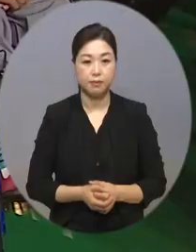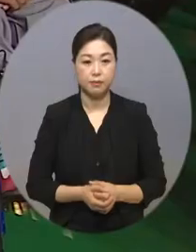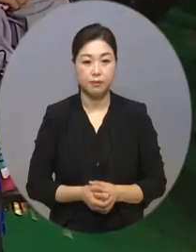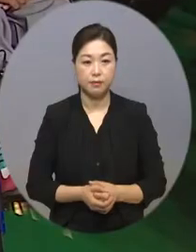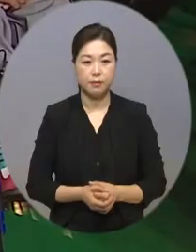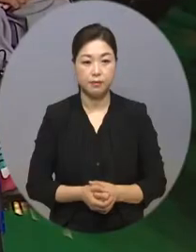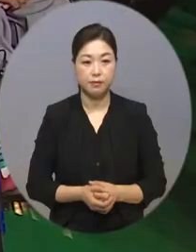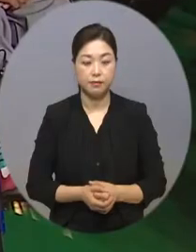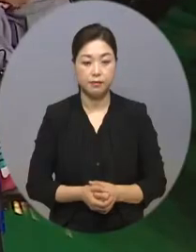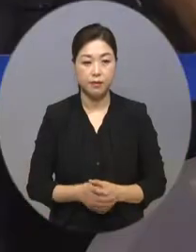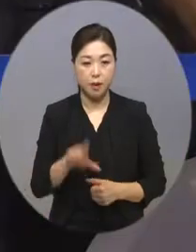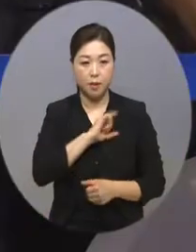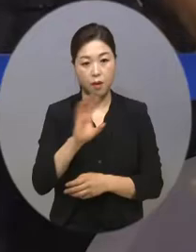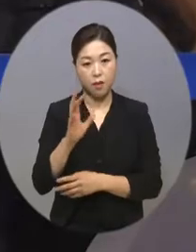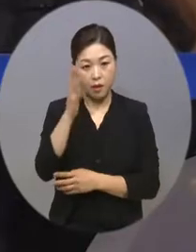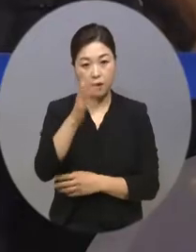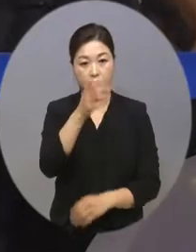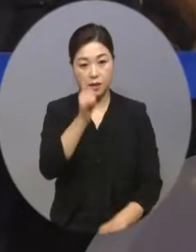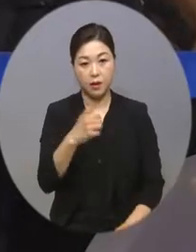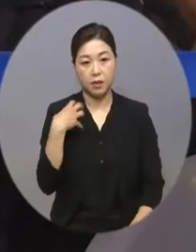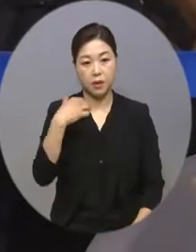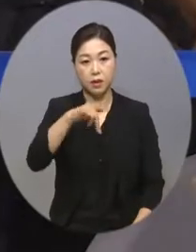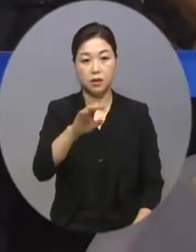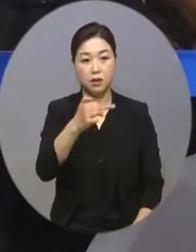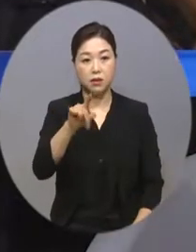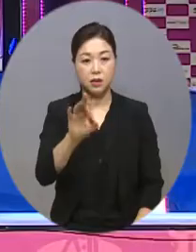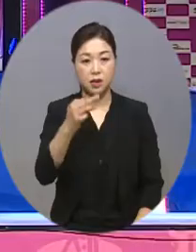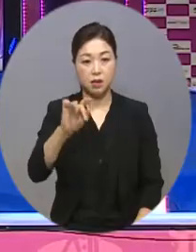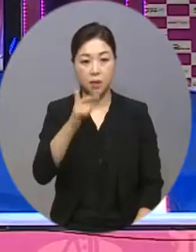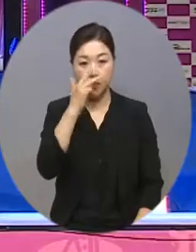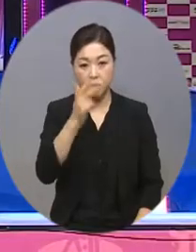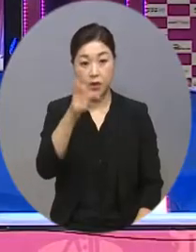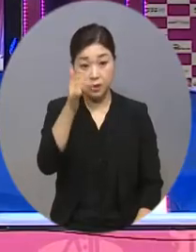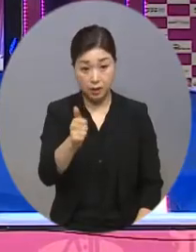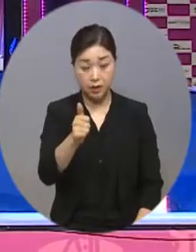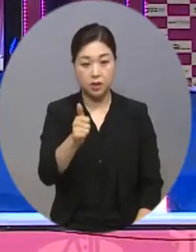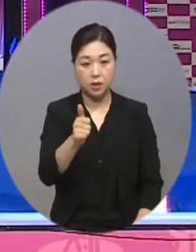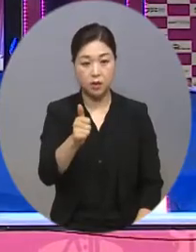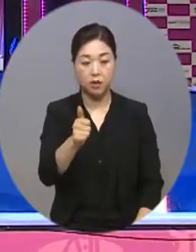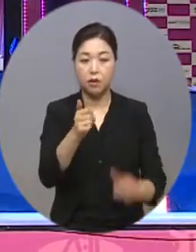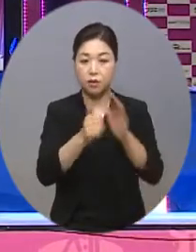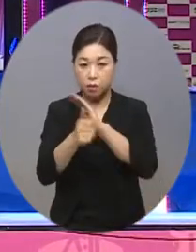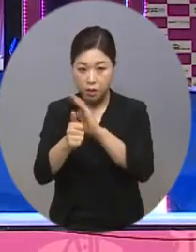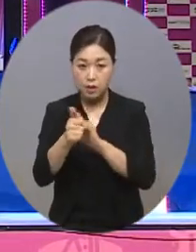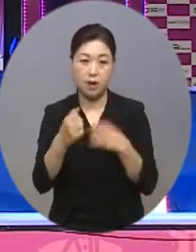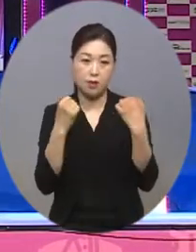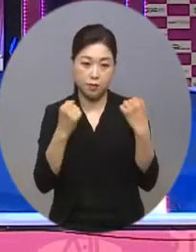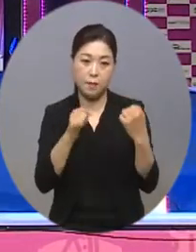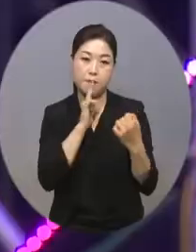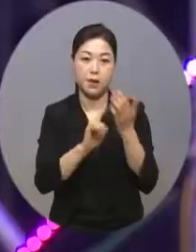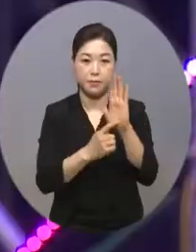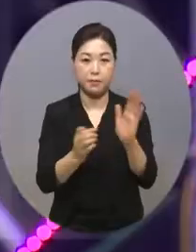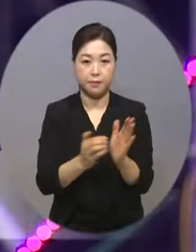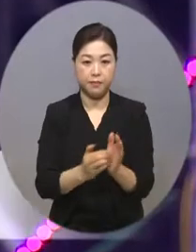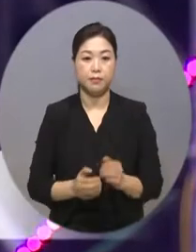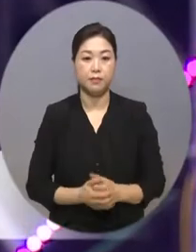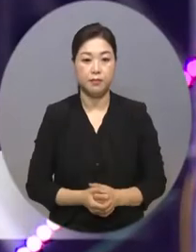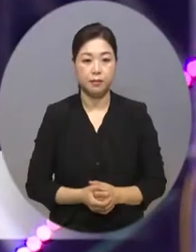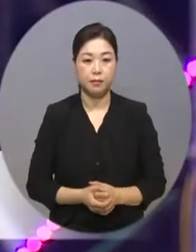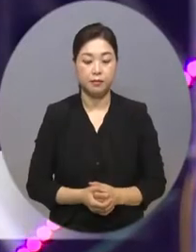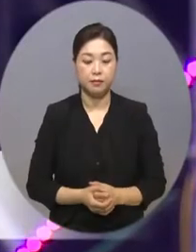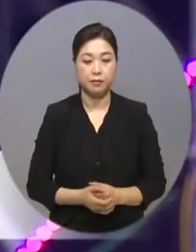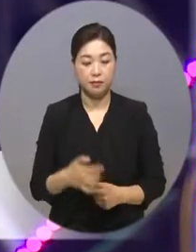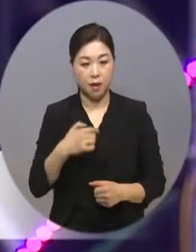이날 명예대회장을 맡은 정장선 평택시장은 선수들을 향한 응원의 메시지를 전했습니다. 자신의